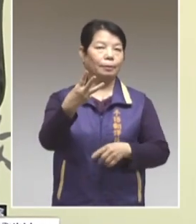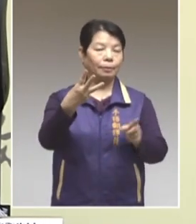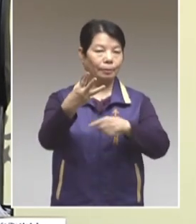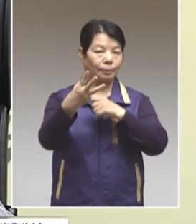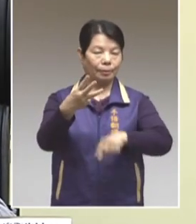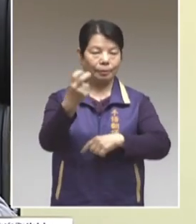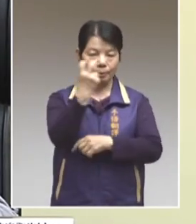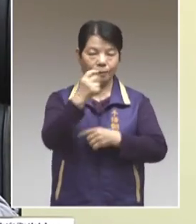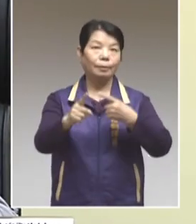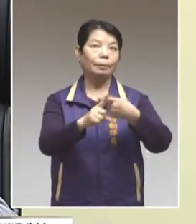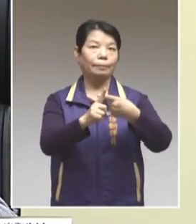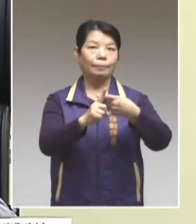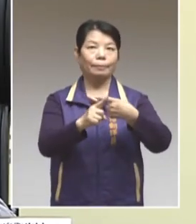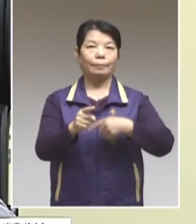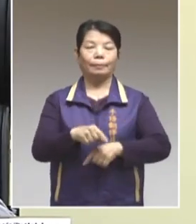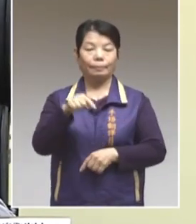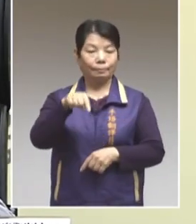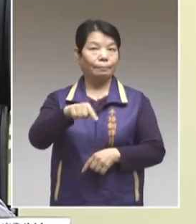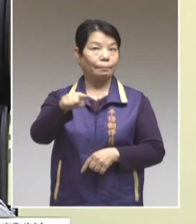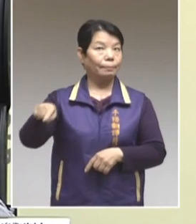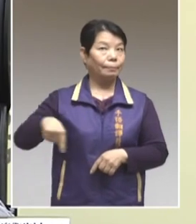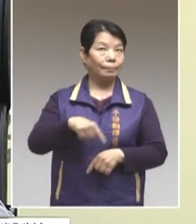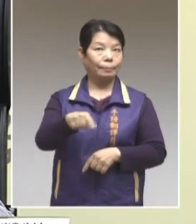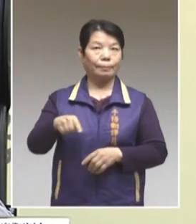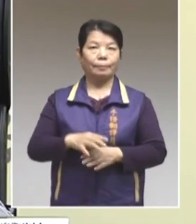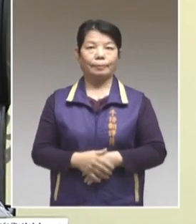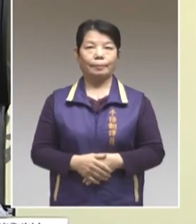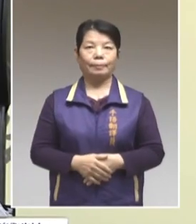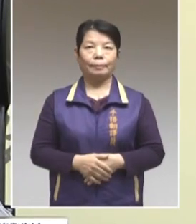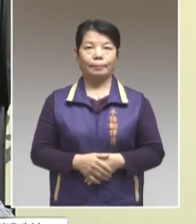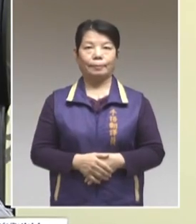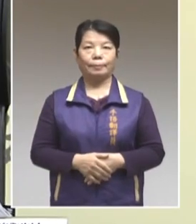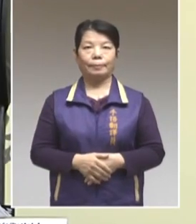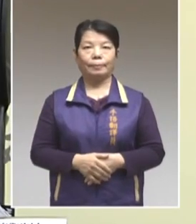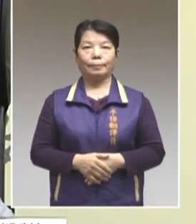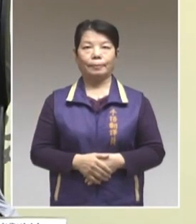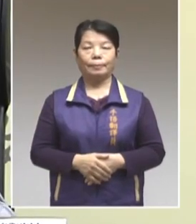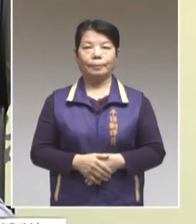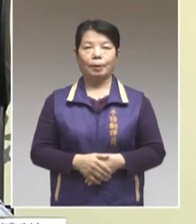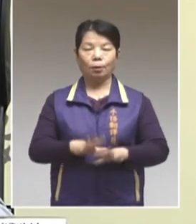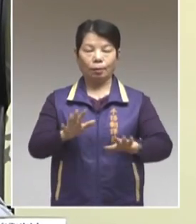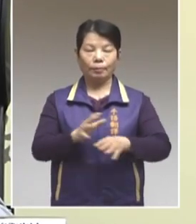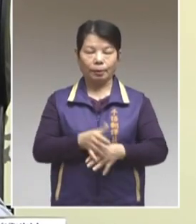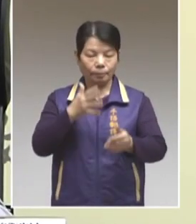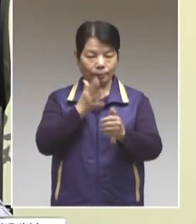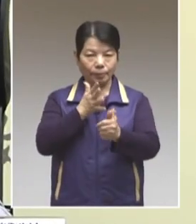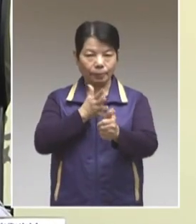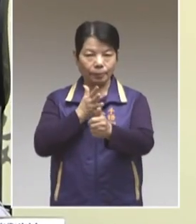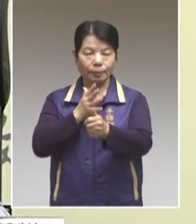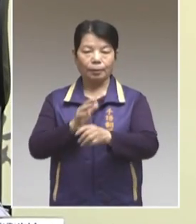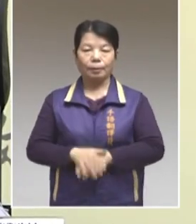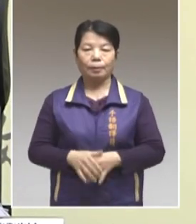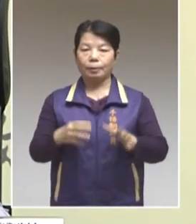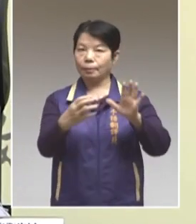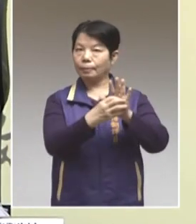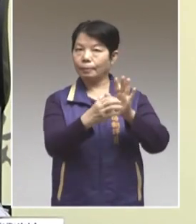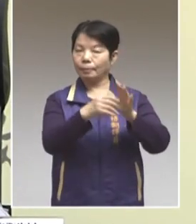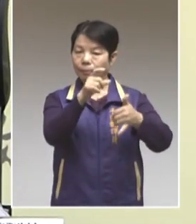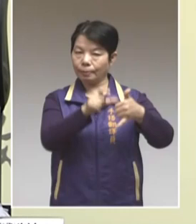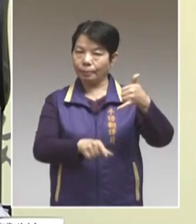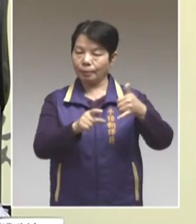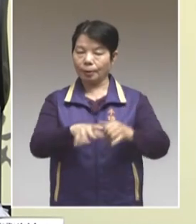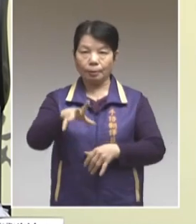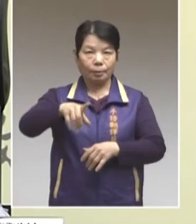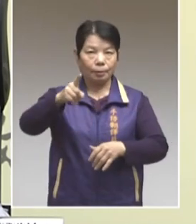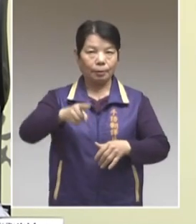案。这13例的确诊个案，那根据我们的这个疫调指标个案，第一个